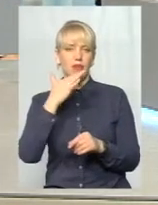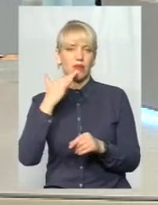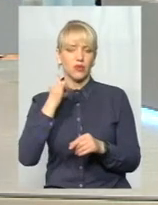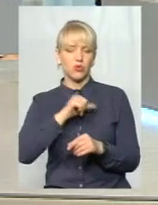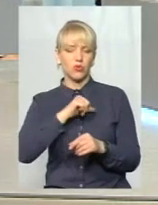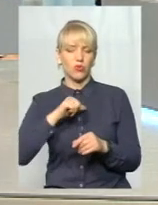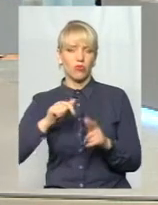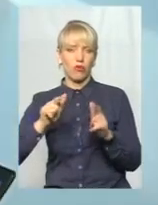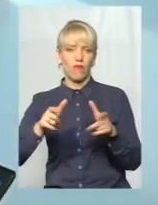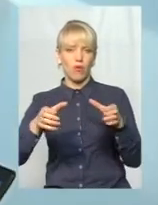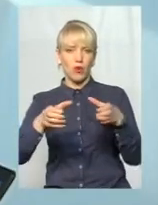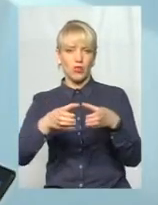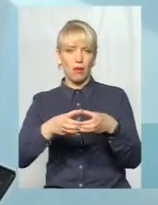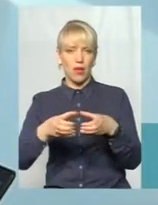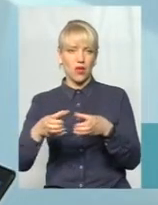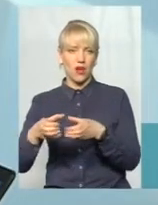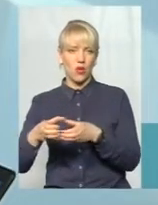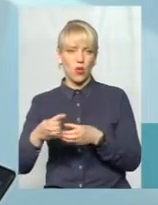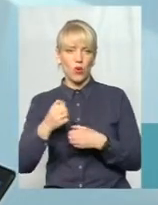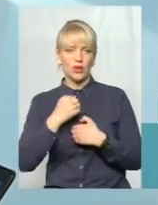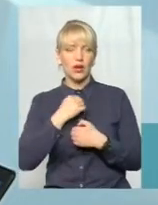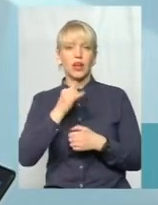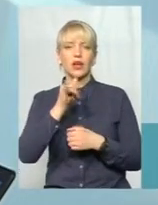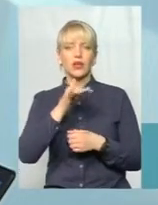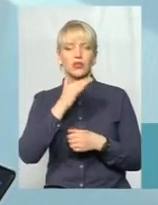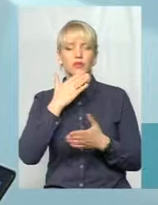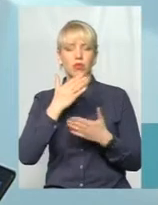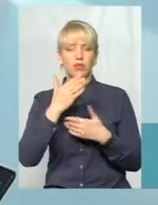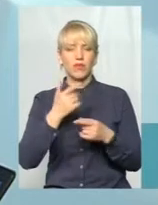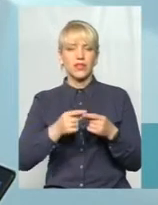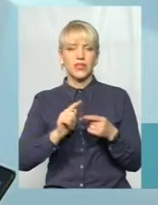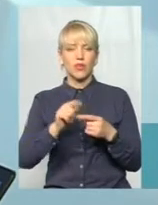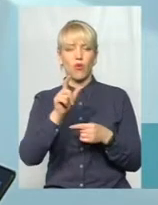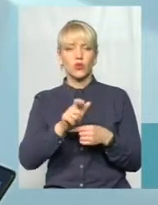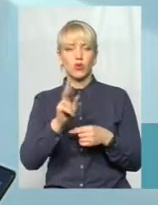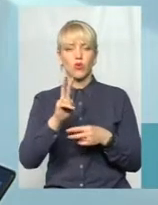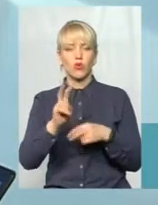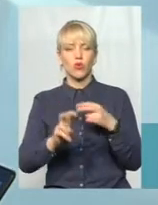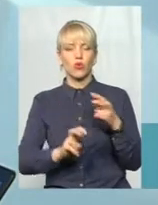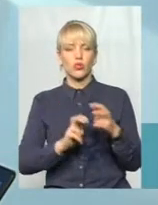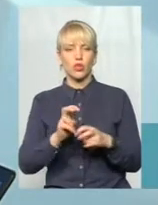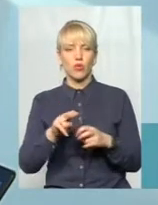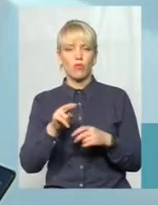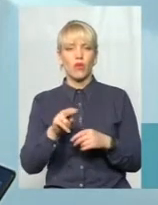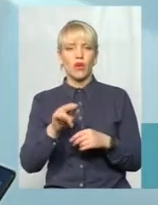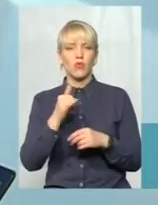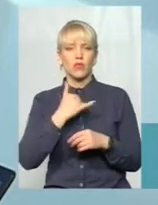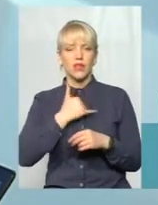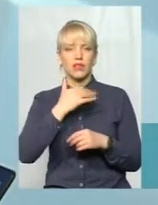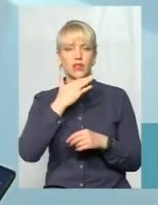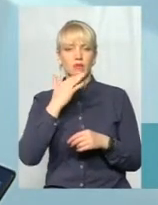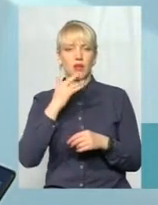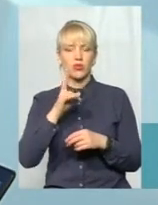добровольчих батальйонах, я буду так говорити, по спілкуванні з тими особами, які ми там вишукуємо по можливостях, у нас багато хто